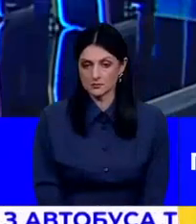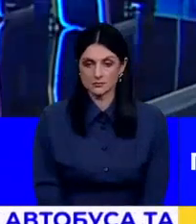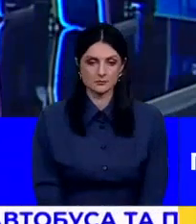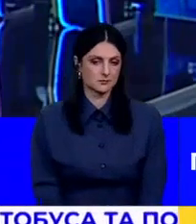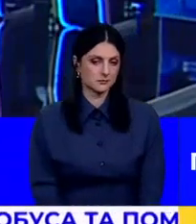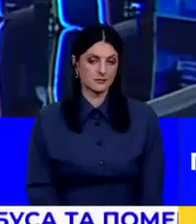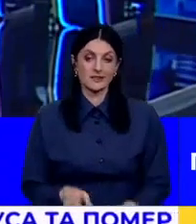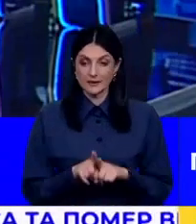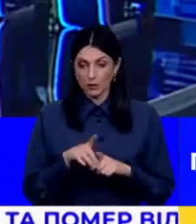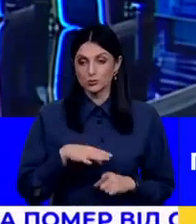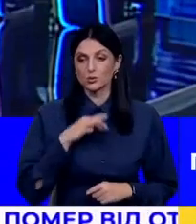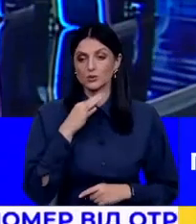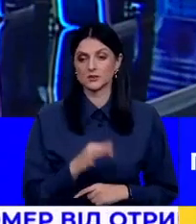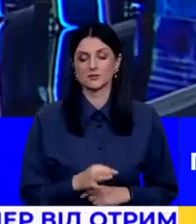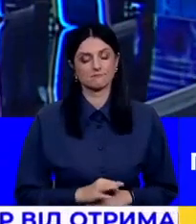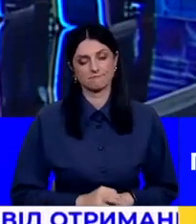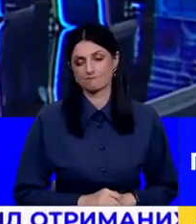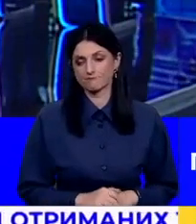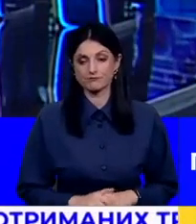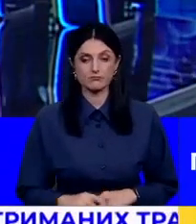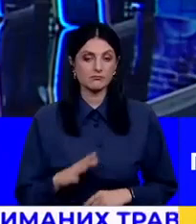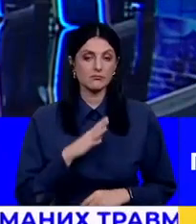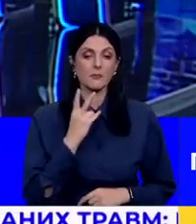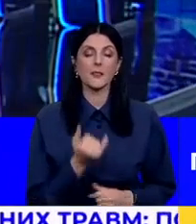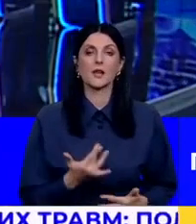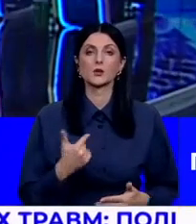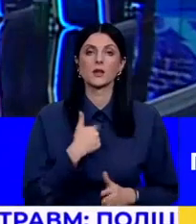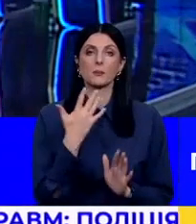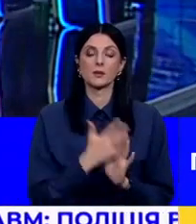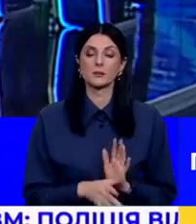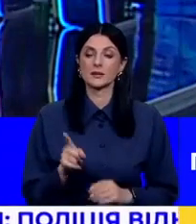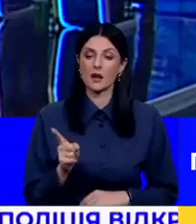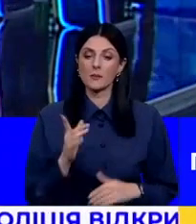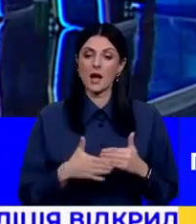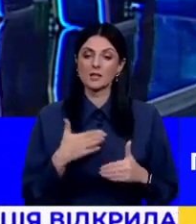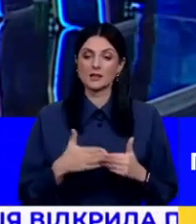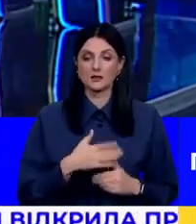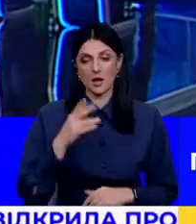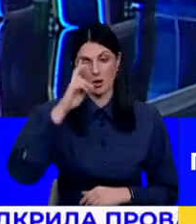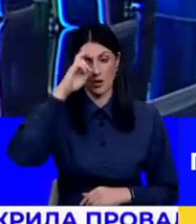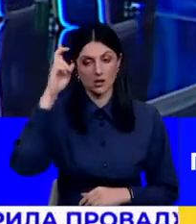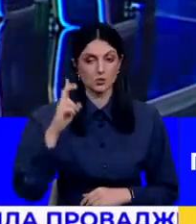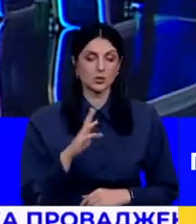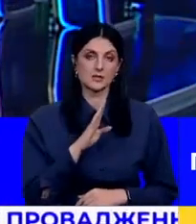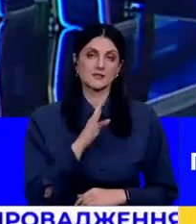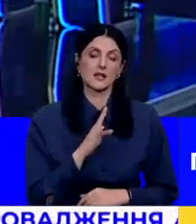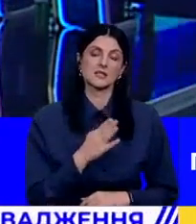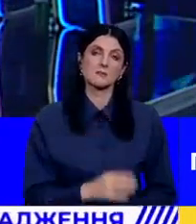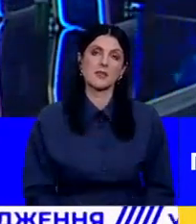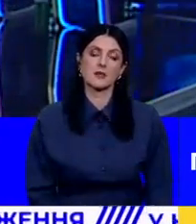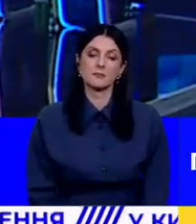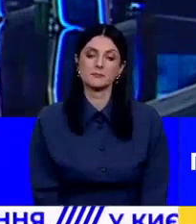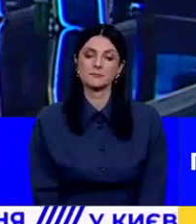Ничего подобного. Не, на пресс-конференции було, он сказал, что, как, насколько я понимаю, там АТАТА государственная измена. Ну, вот в